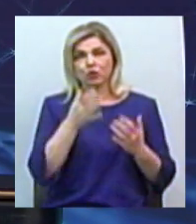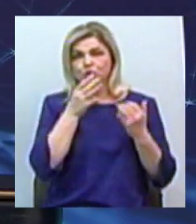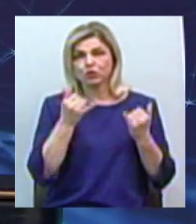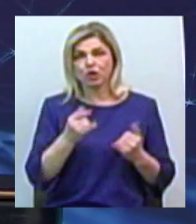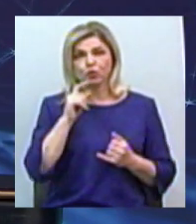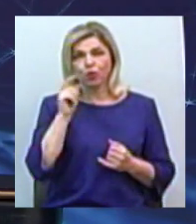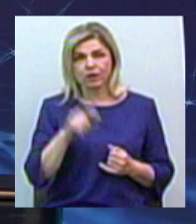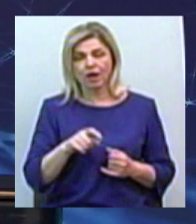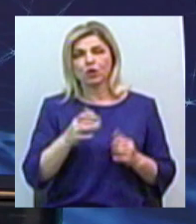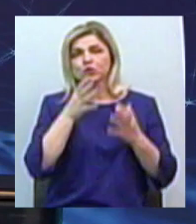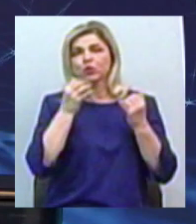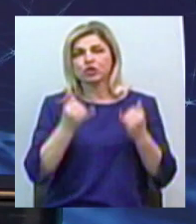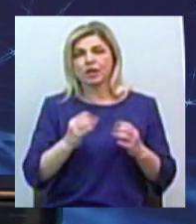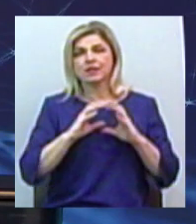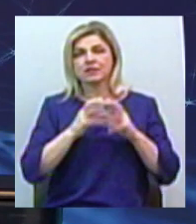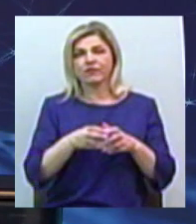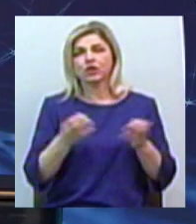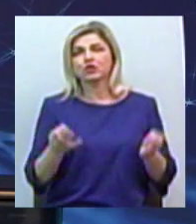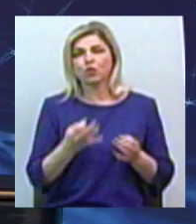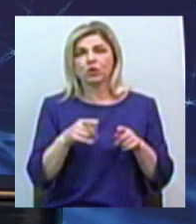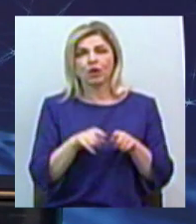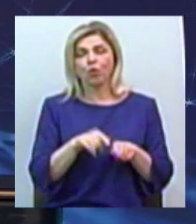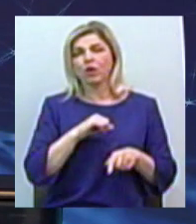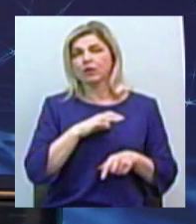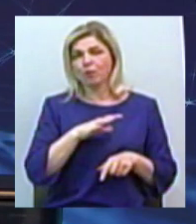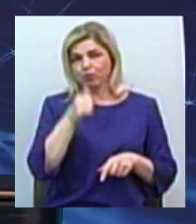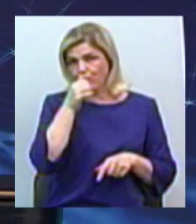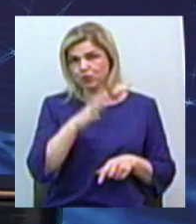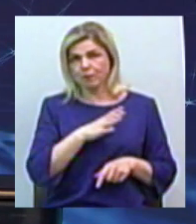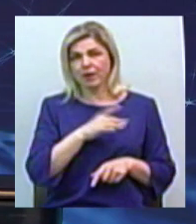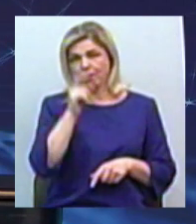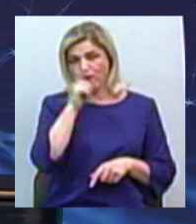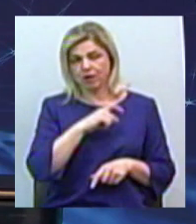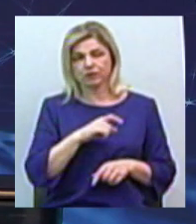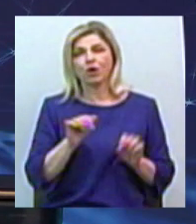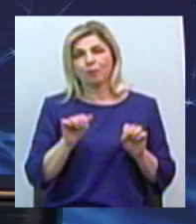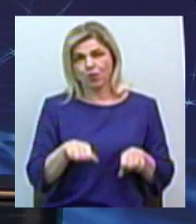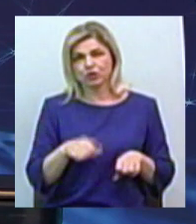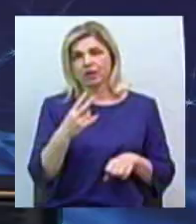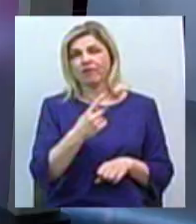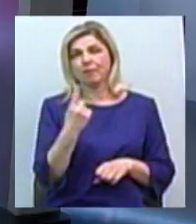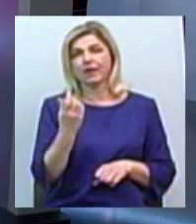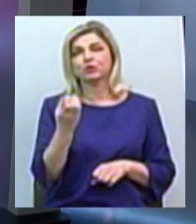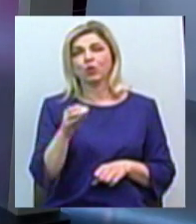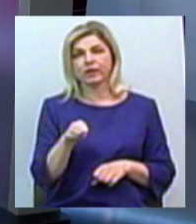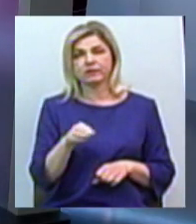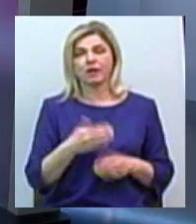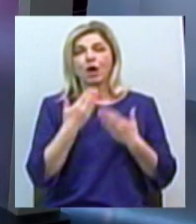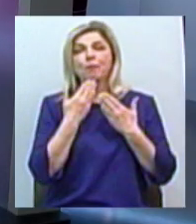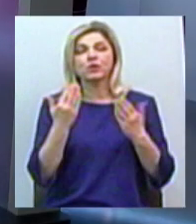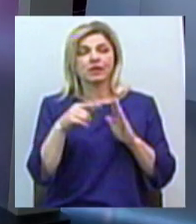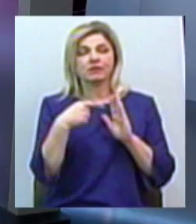Україна, сучасний світ, нічого такого не може бути поганого. Може. 21 століття. Останнє